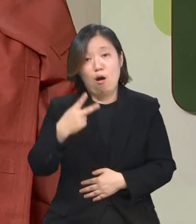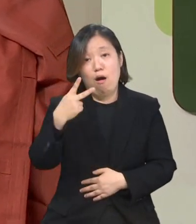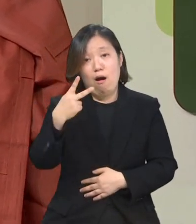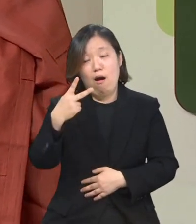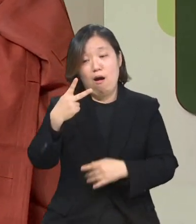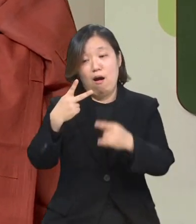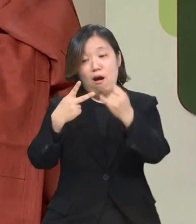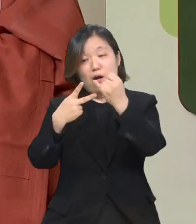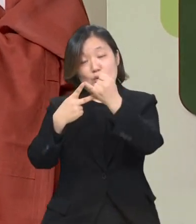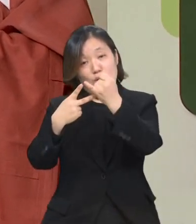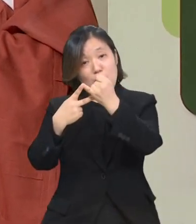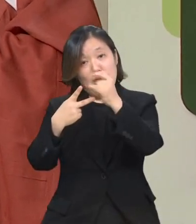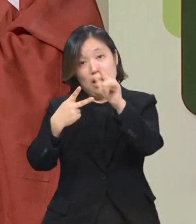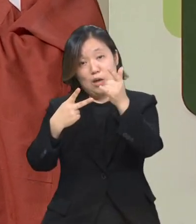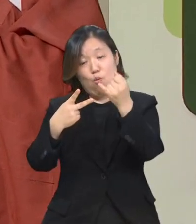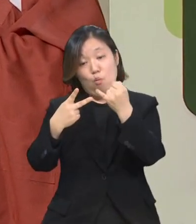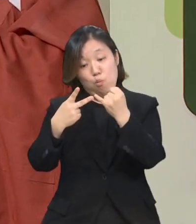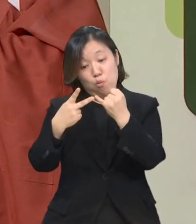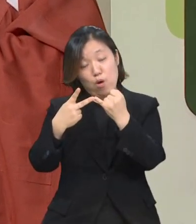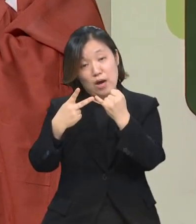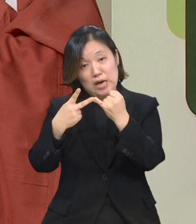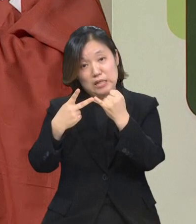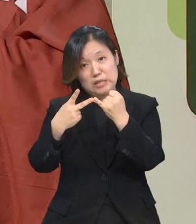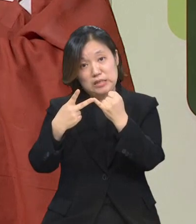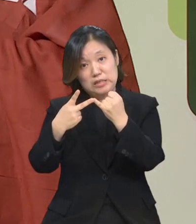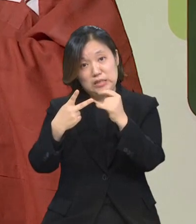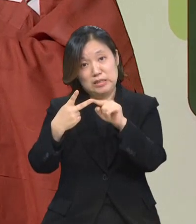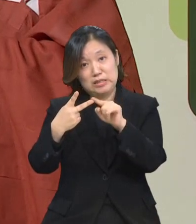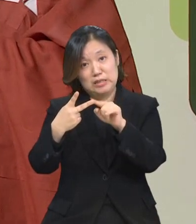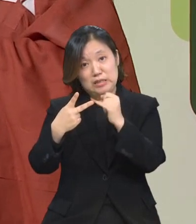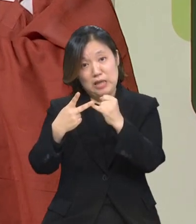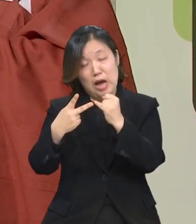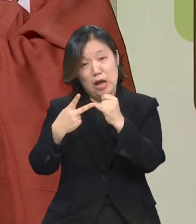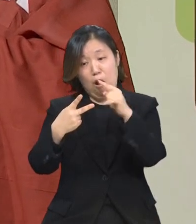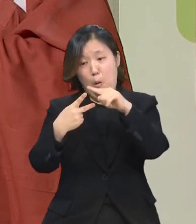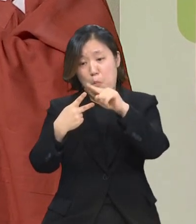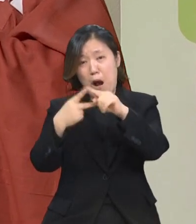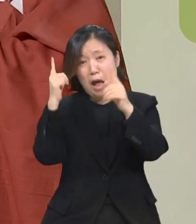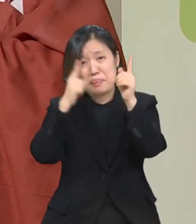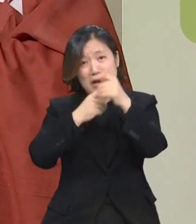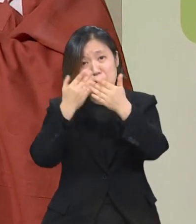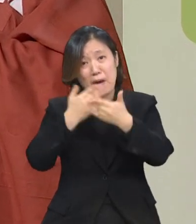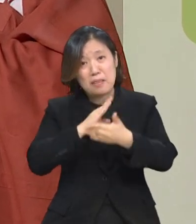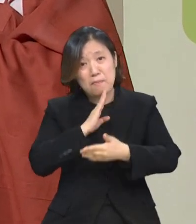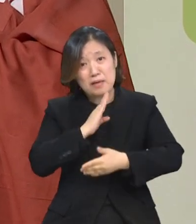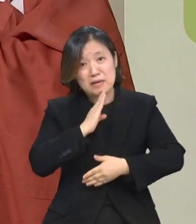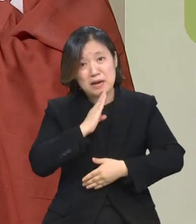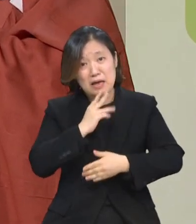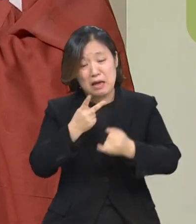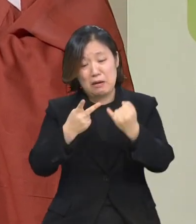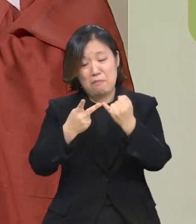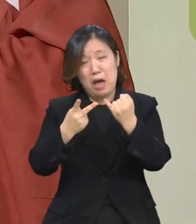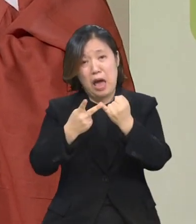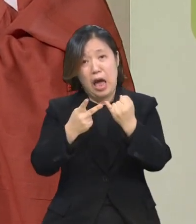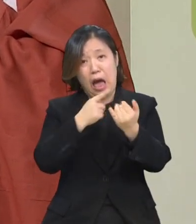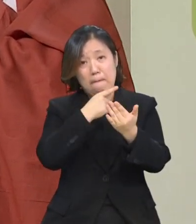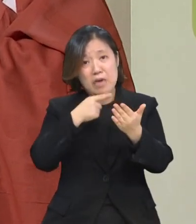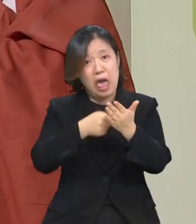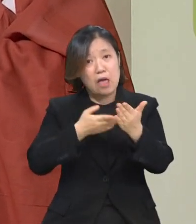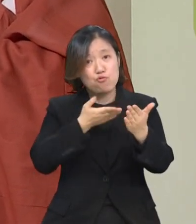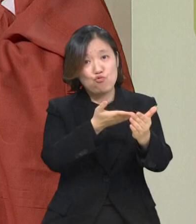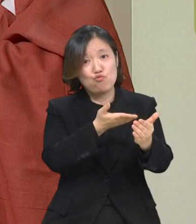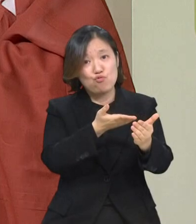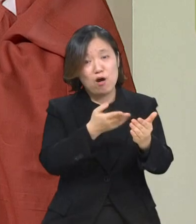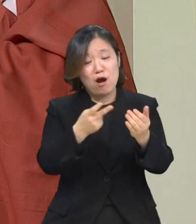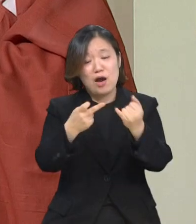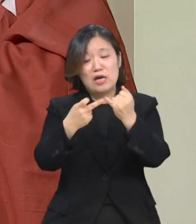우리 엄마 조강지처인 우리 엄마의 가슴에 못을 박고 상처를 줬던 그 둘째